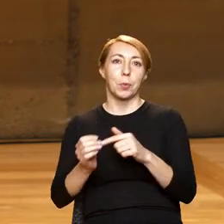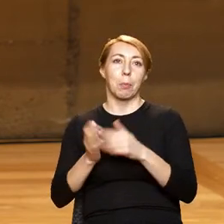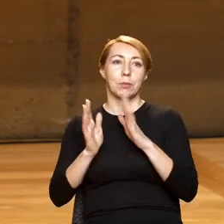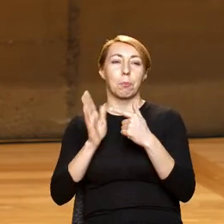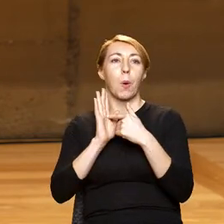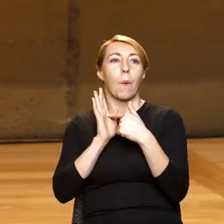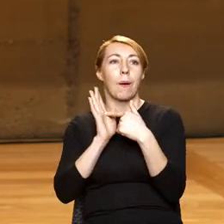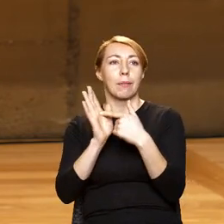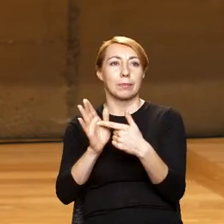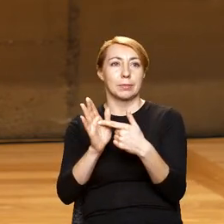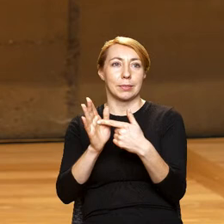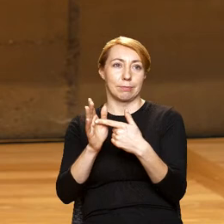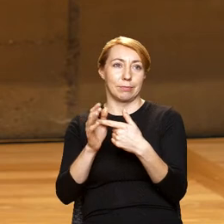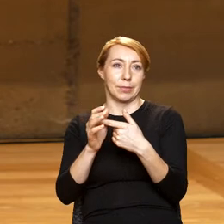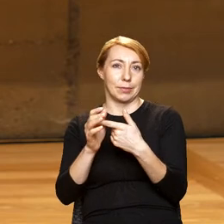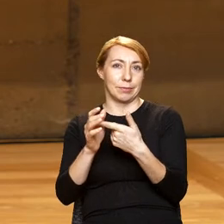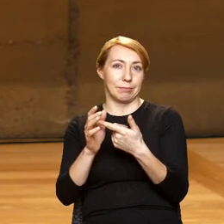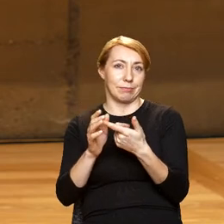przedstawione tak szerokiemu